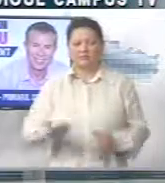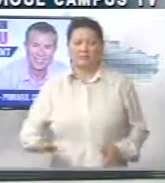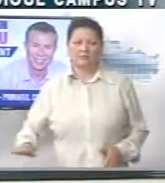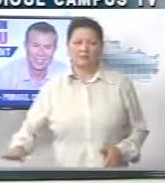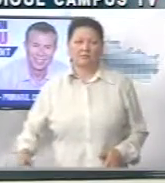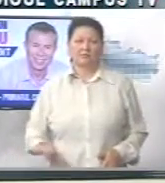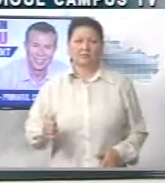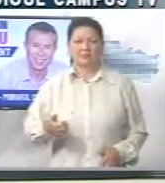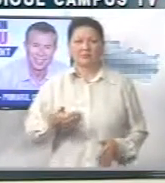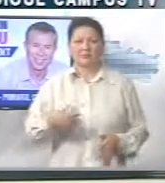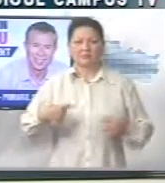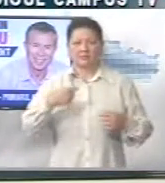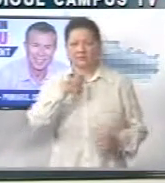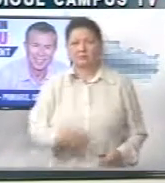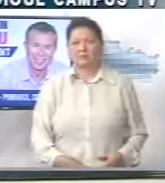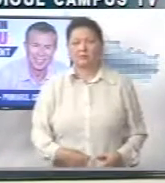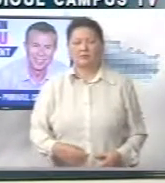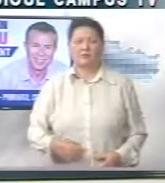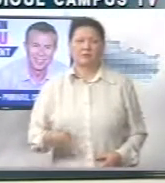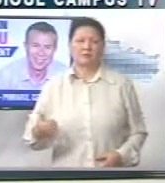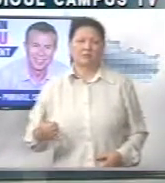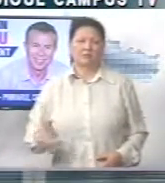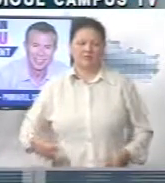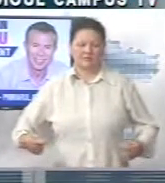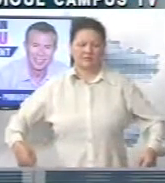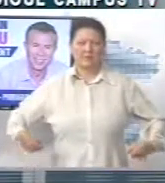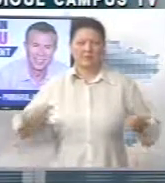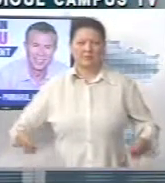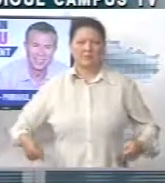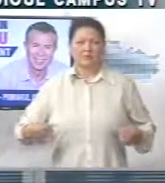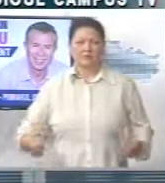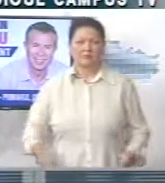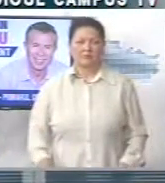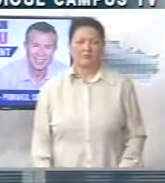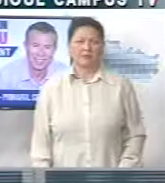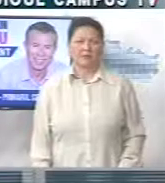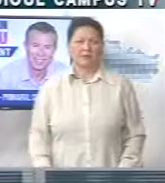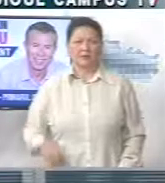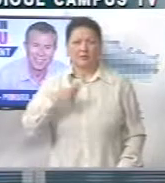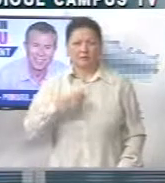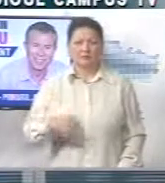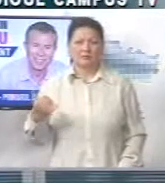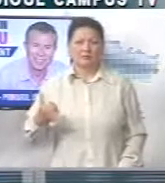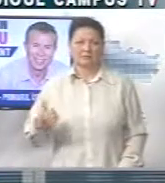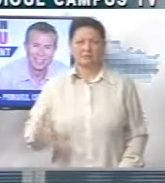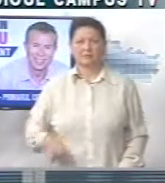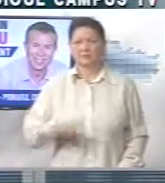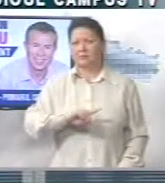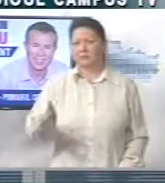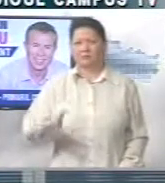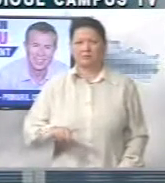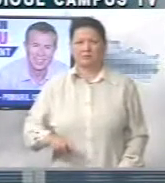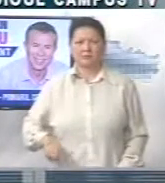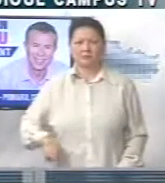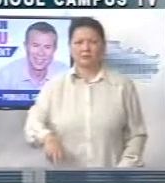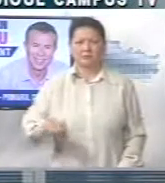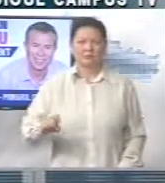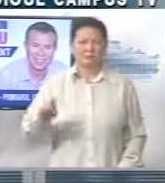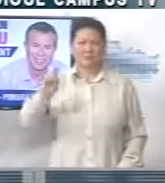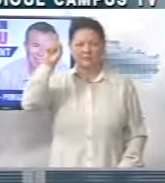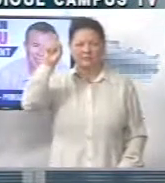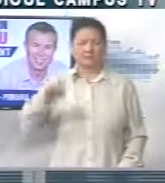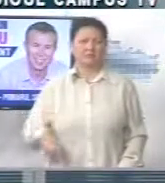persoanele nedeplasabile... O persoană nedeplasabilă, imobilizată, o persoană care nu merge cu liftul, e logic,